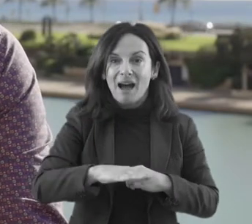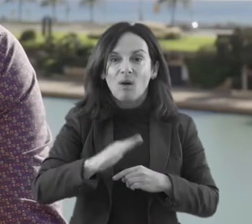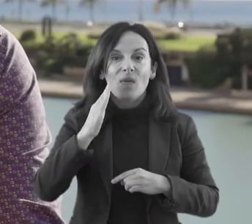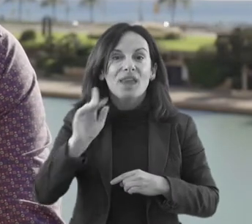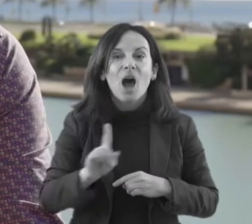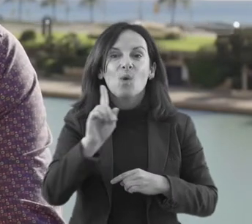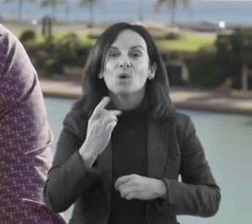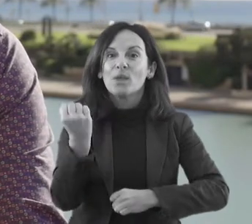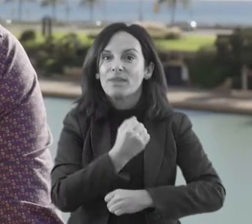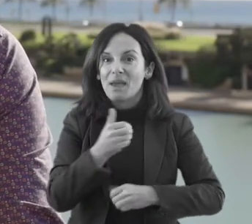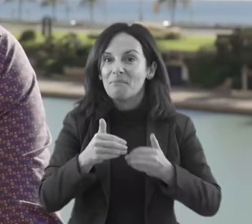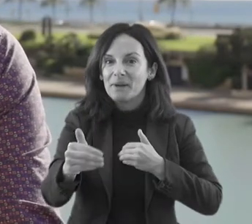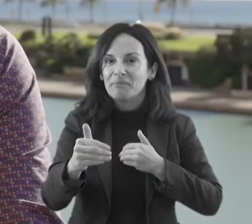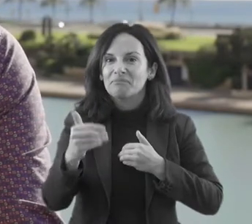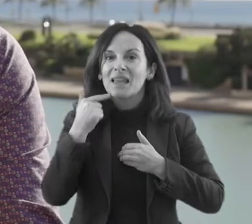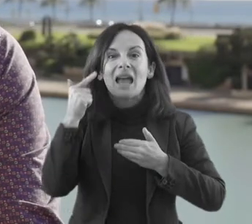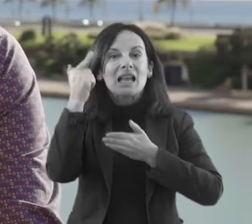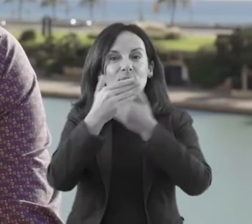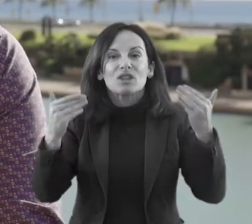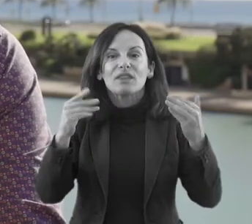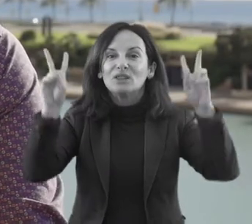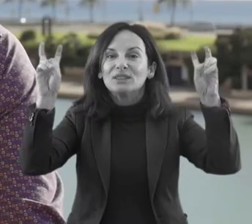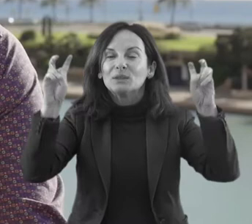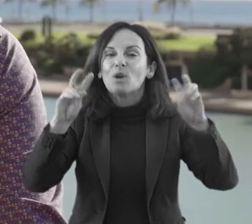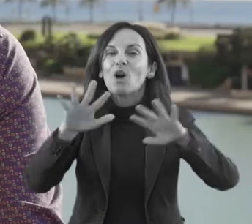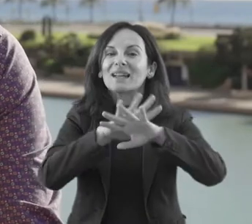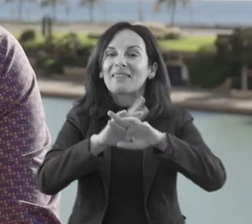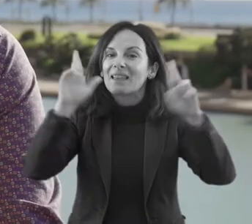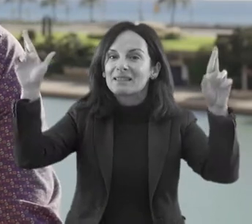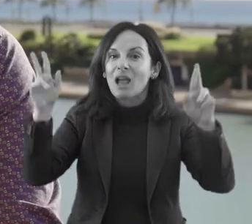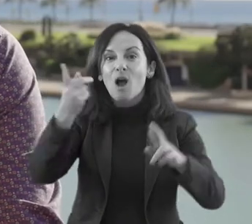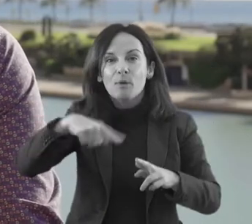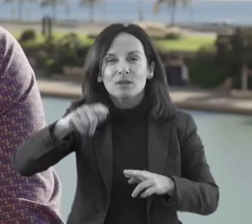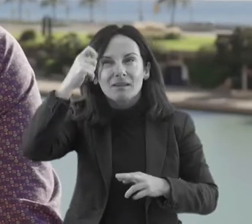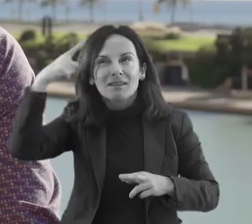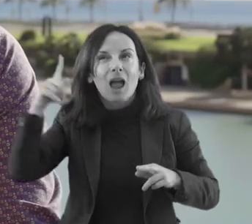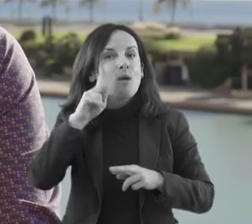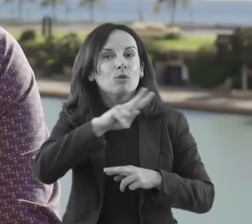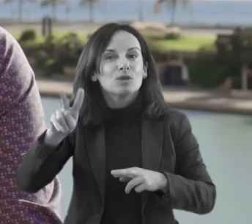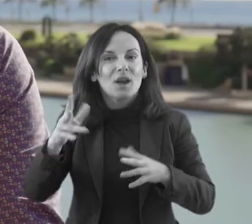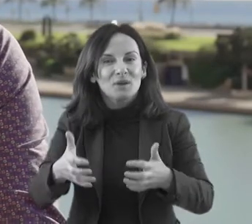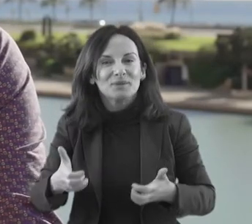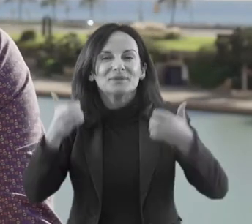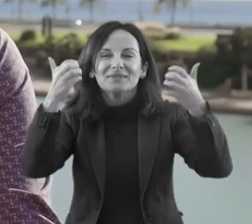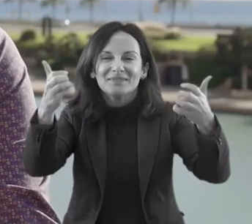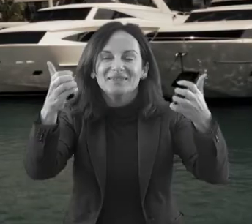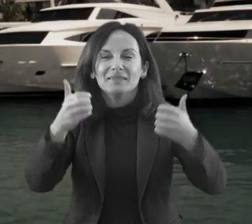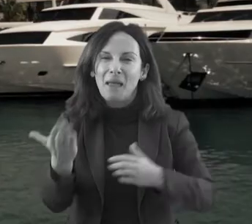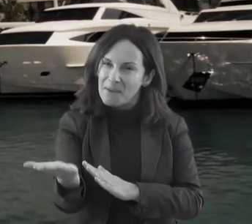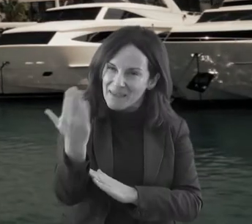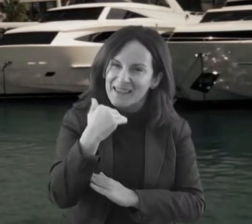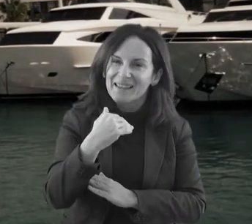Xarxa dels Desitjos, un espai on podeu deixar el vostre anhel del que voleu que sigui el futur Museu Marítim de Mallorca.